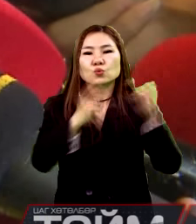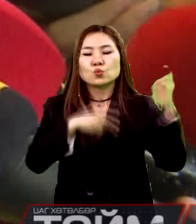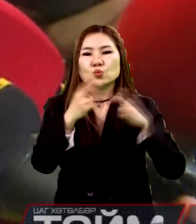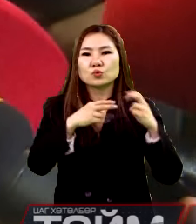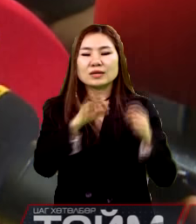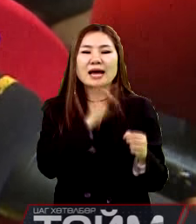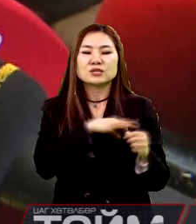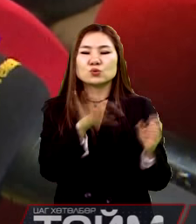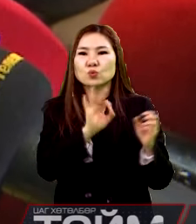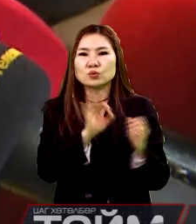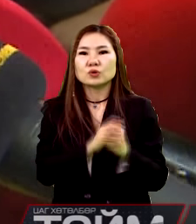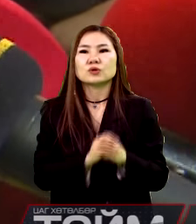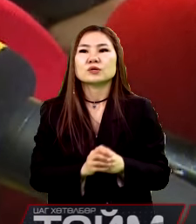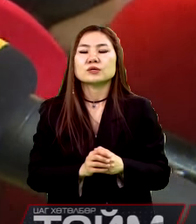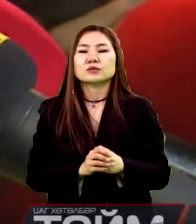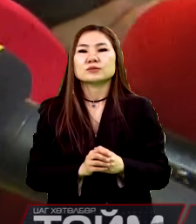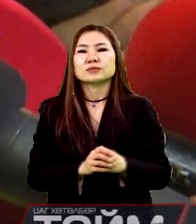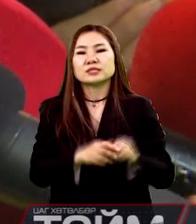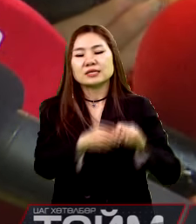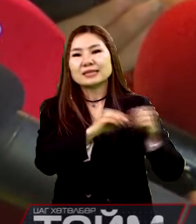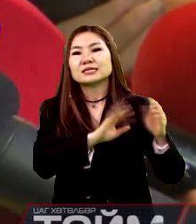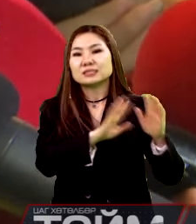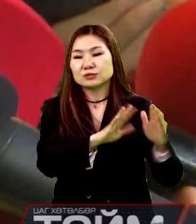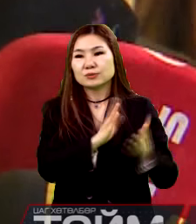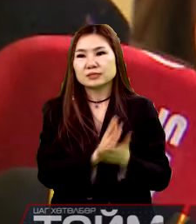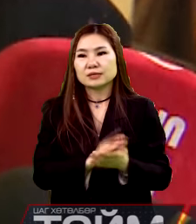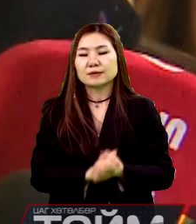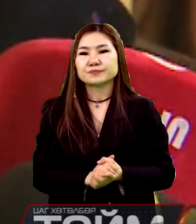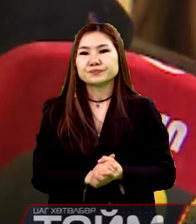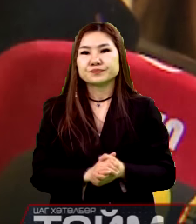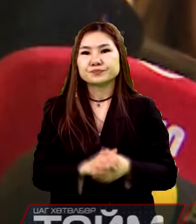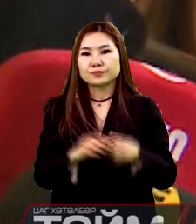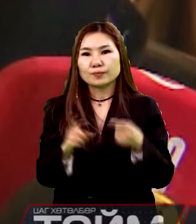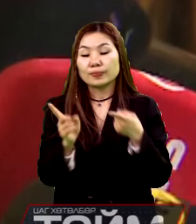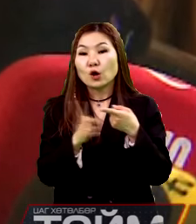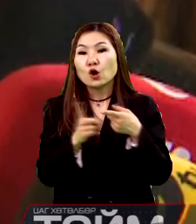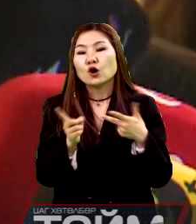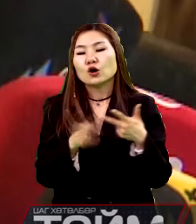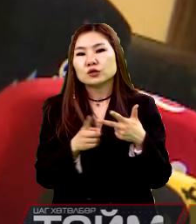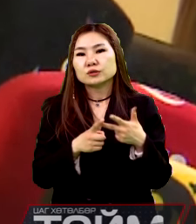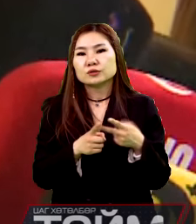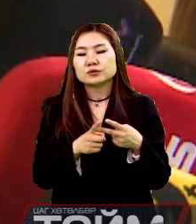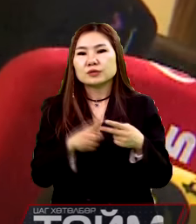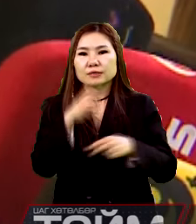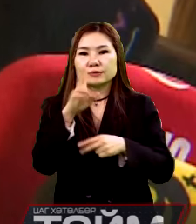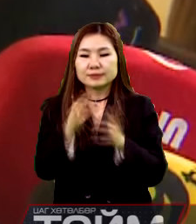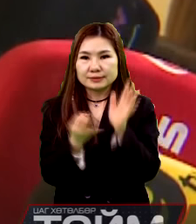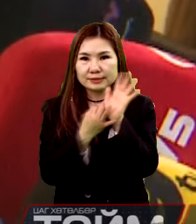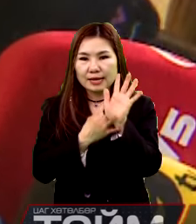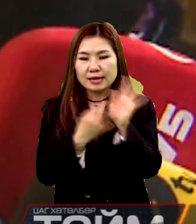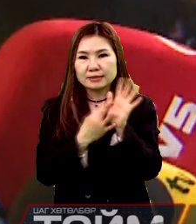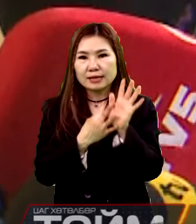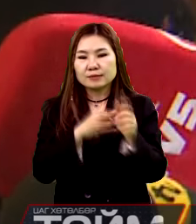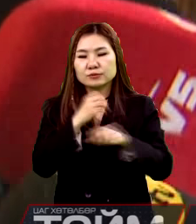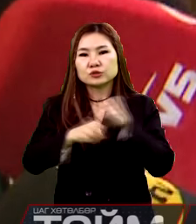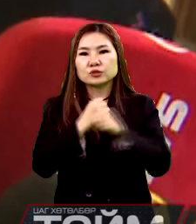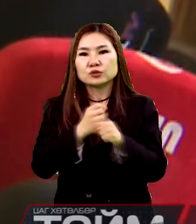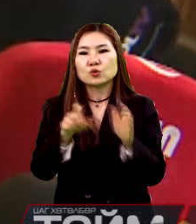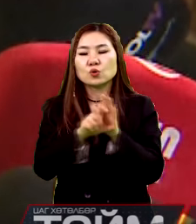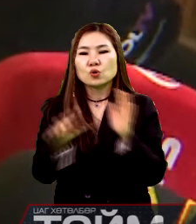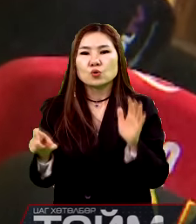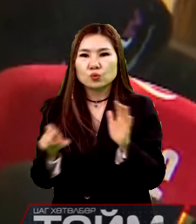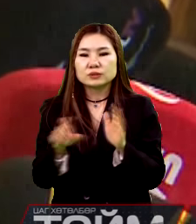учраас эзэмшлээсээ татгалзахын зүйтэй гэдэг ийм шийдвэр гарсан байдаг. За хоёрдугаарт өнгөрсөн 8 жилийн хугацаанд эзэмшиж